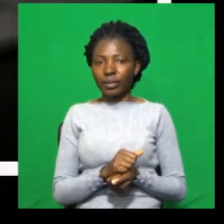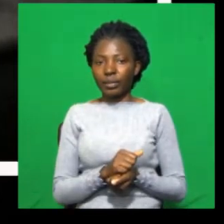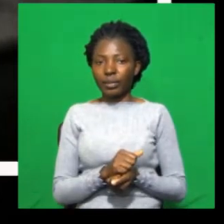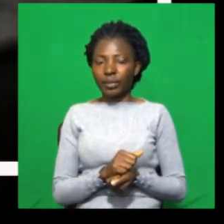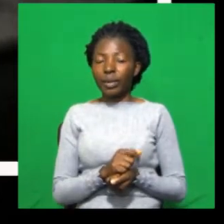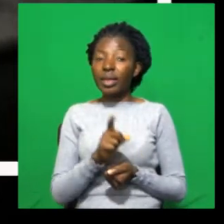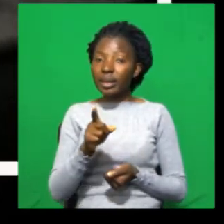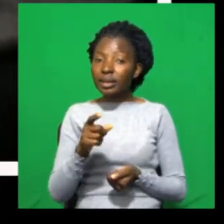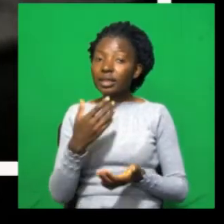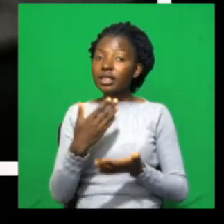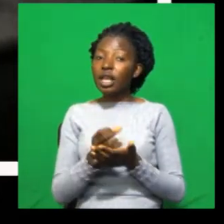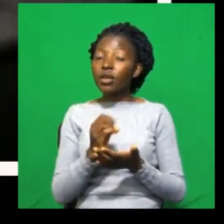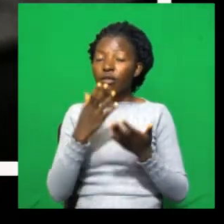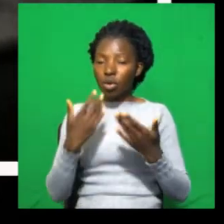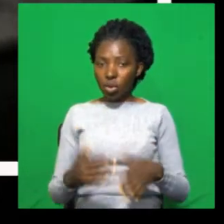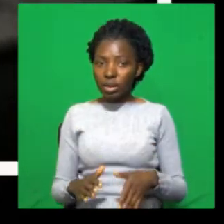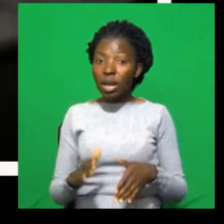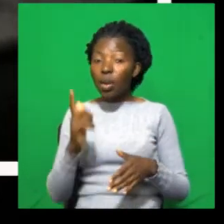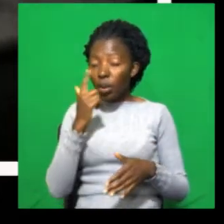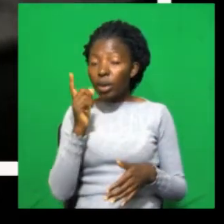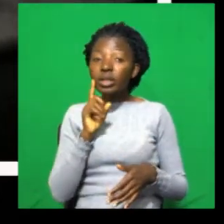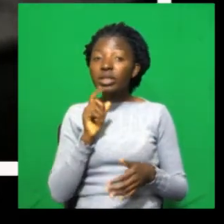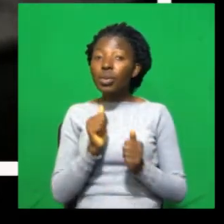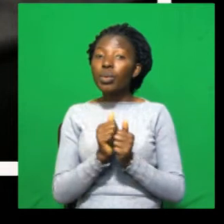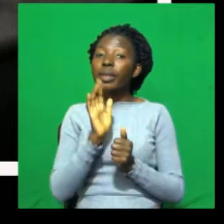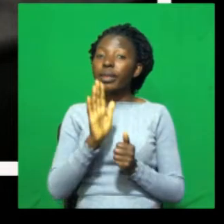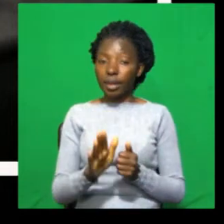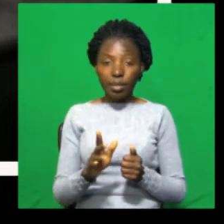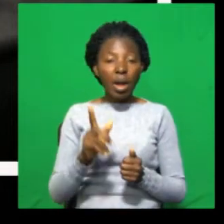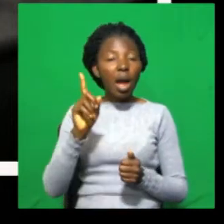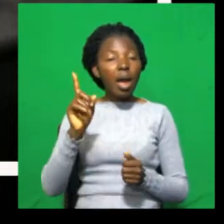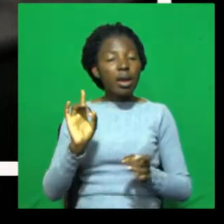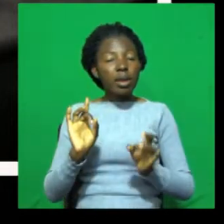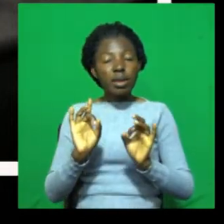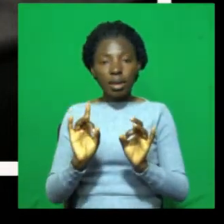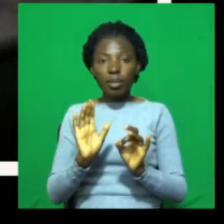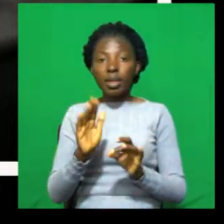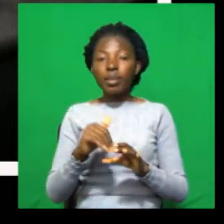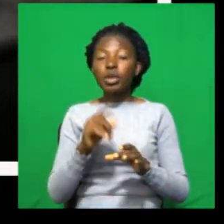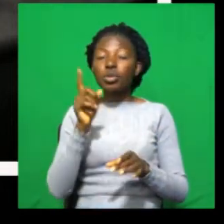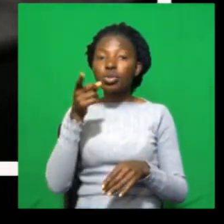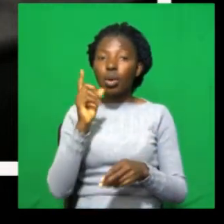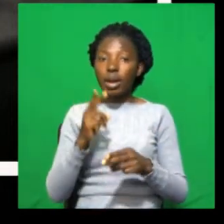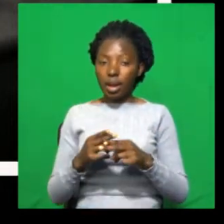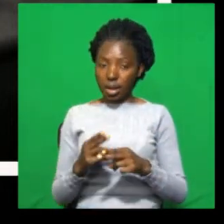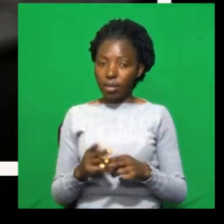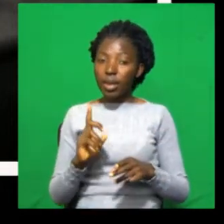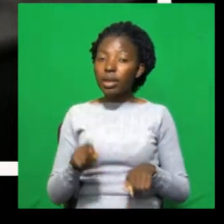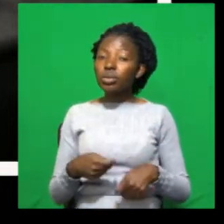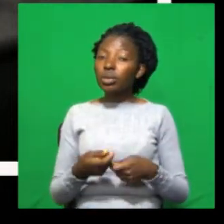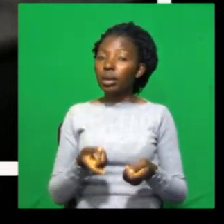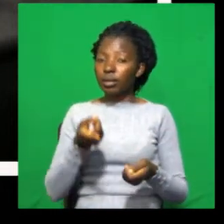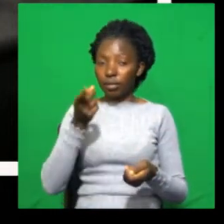12. wekurashika ndichiri navo ini ndaivachengeta muzita renyu